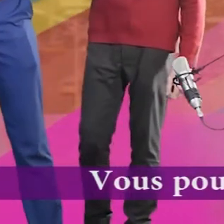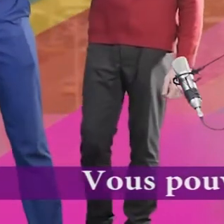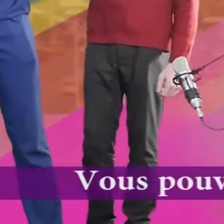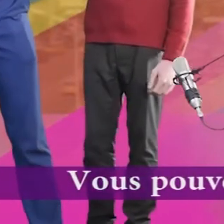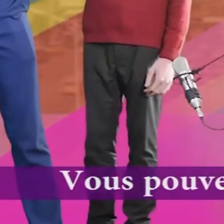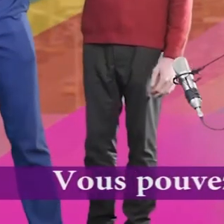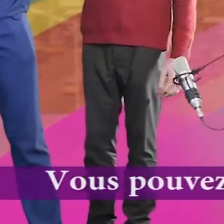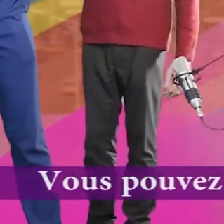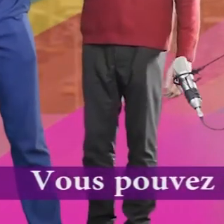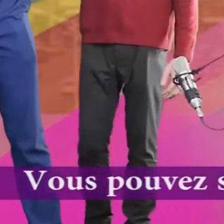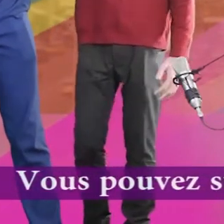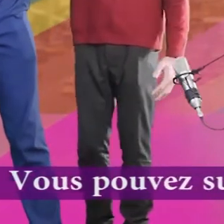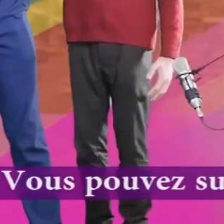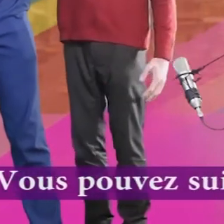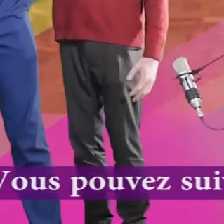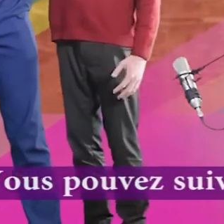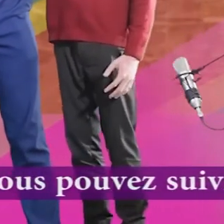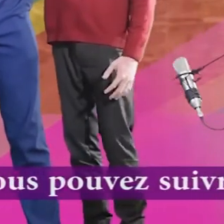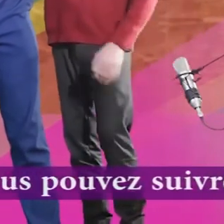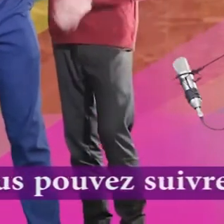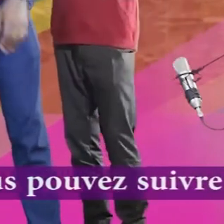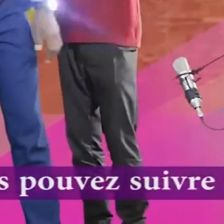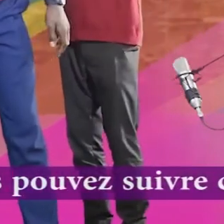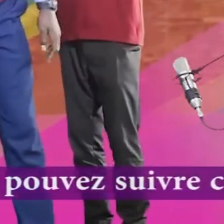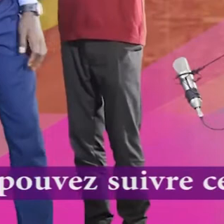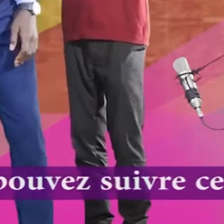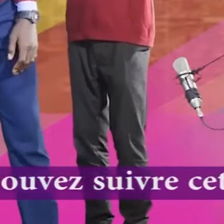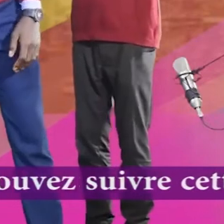Bakundi milanga